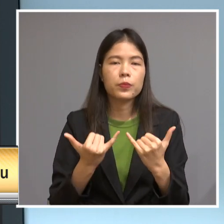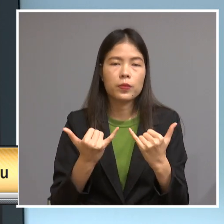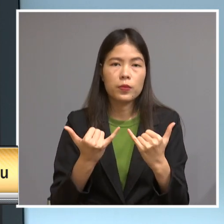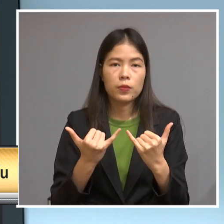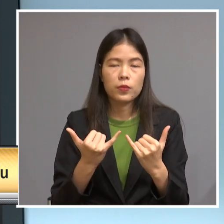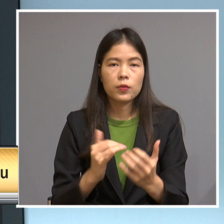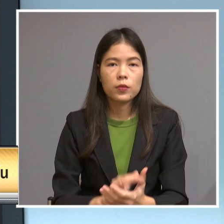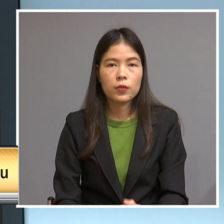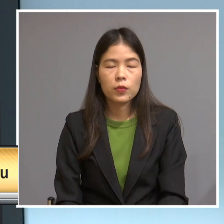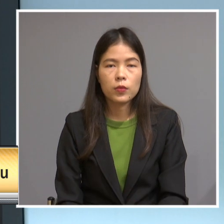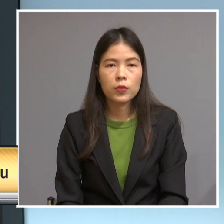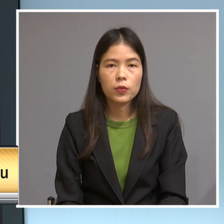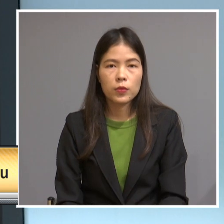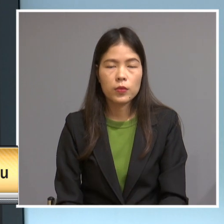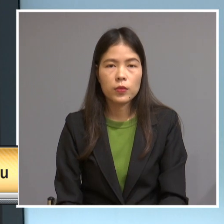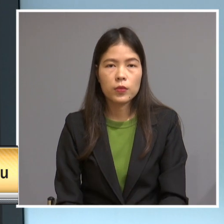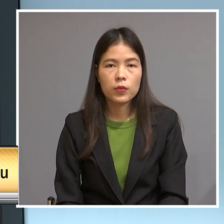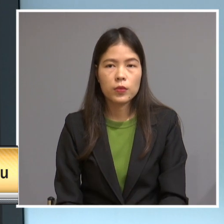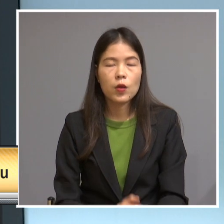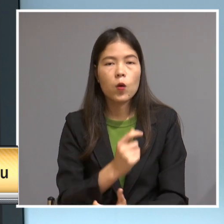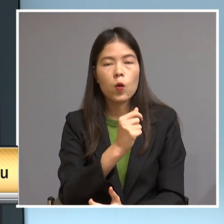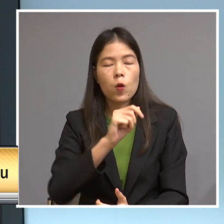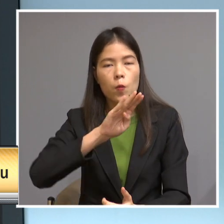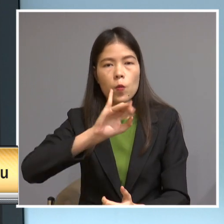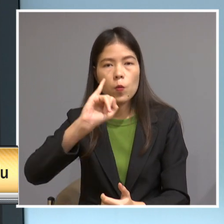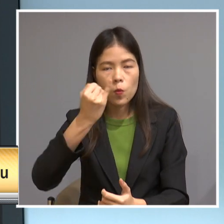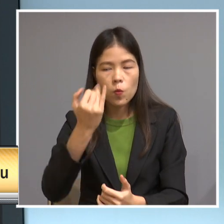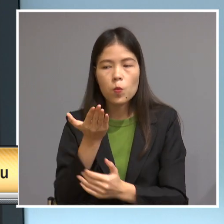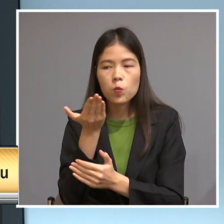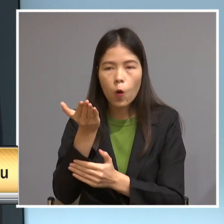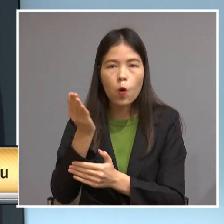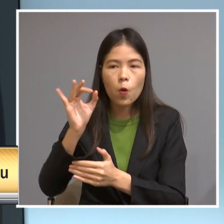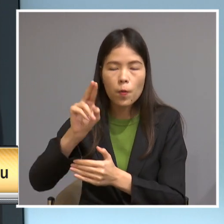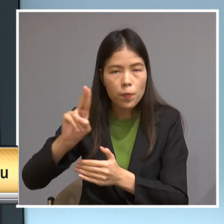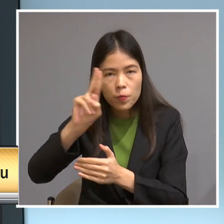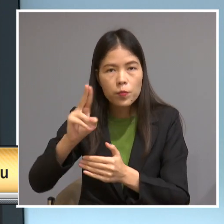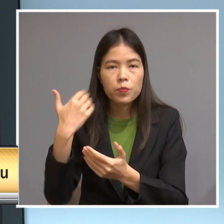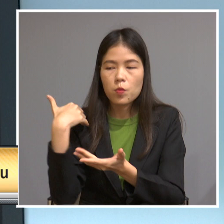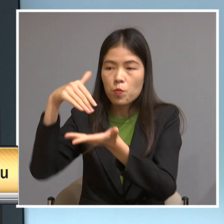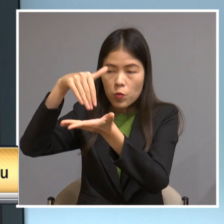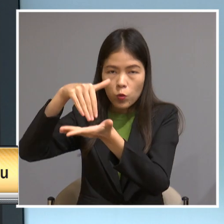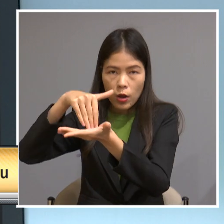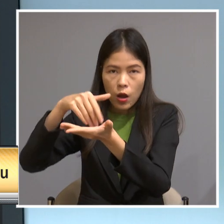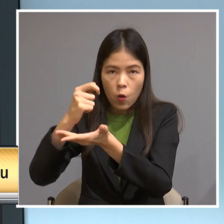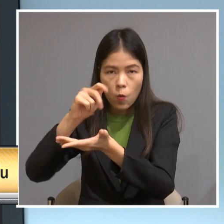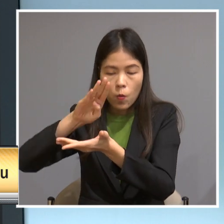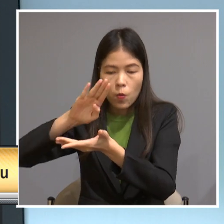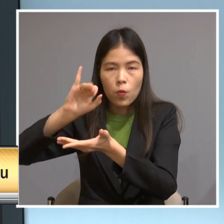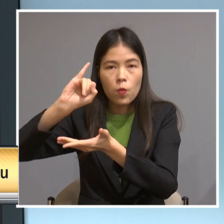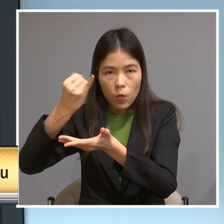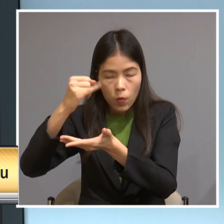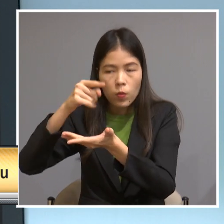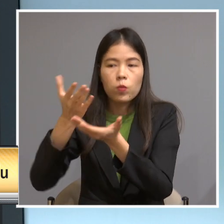เพระถาอยู่ทออกบจอท withicalANO อยู่ในตัวเมืองด้วยไหนนะครั ถ